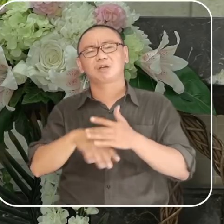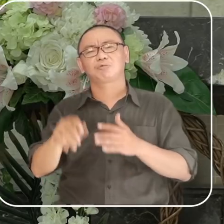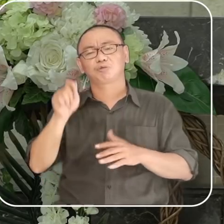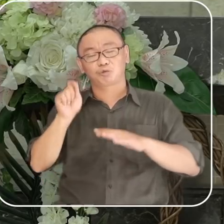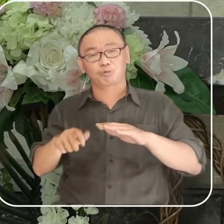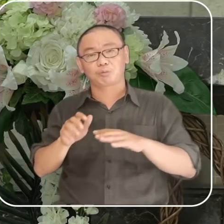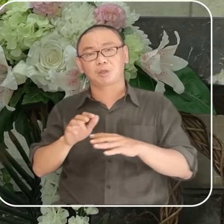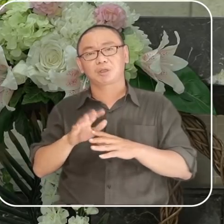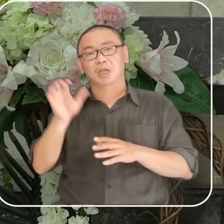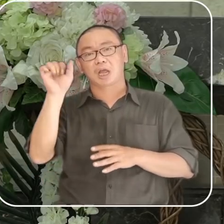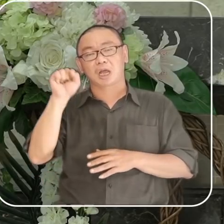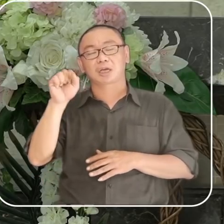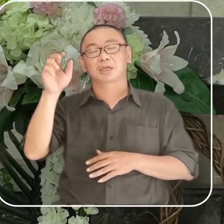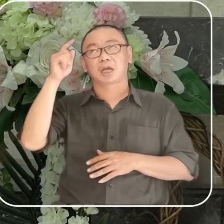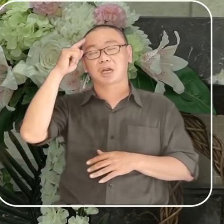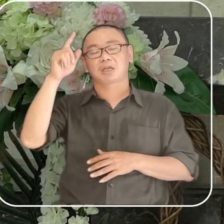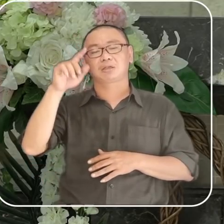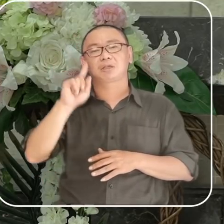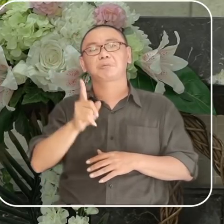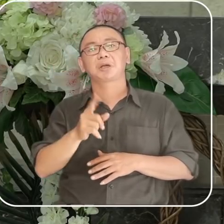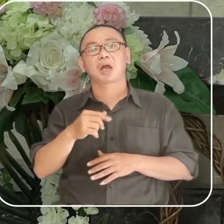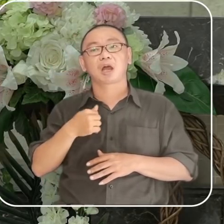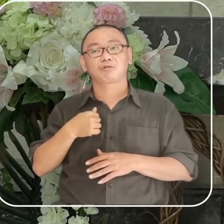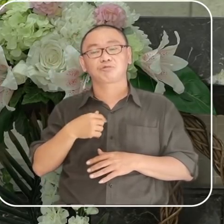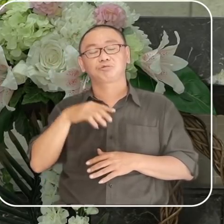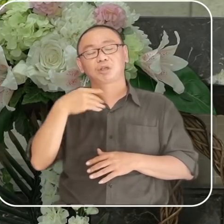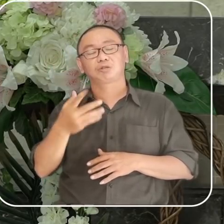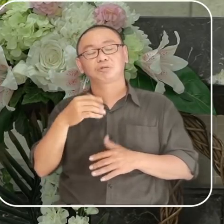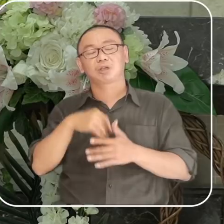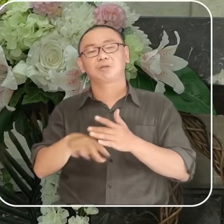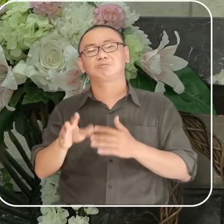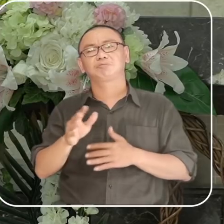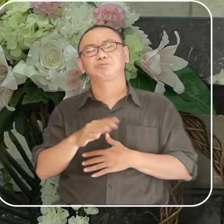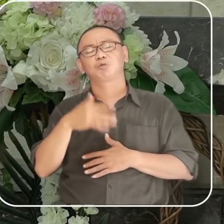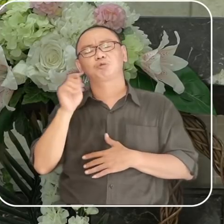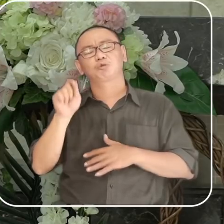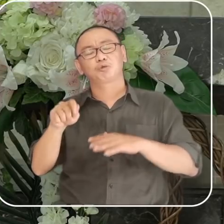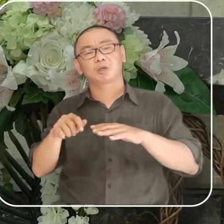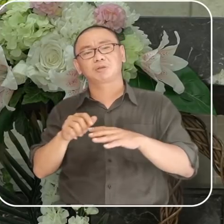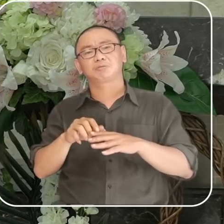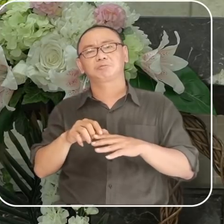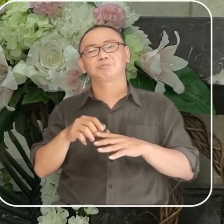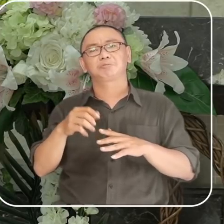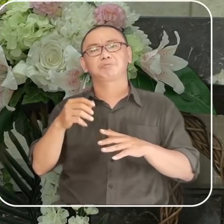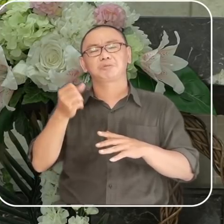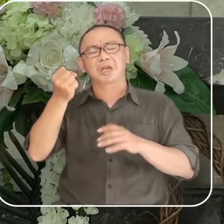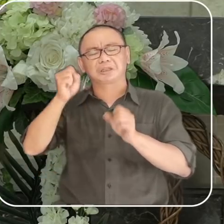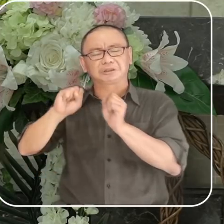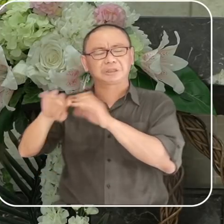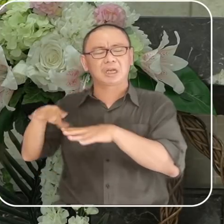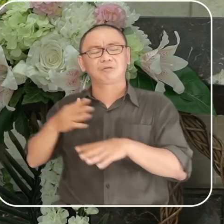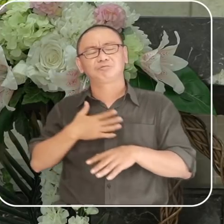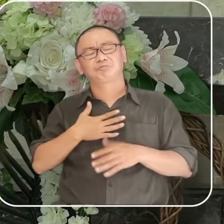Allahku daripada aku jatuh dalam hukuman kebinasaanku. Hukumlah aku ya